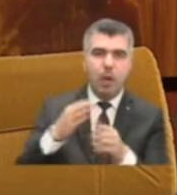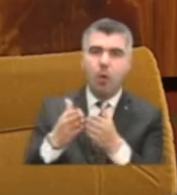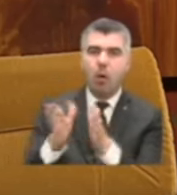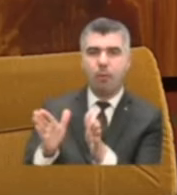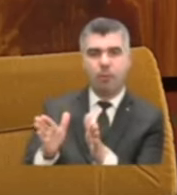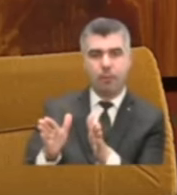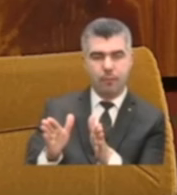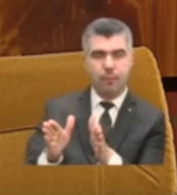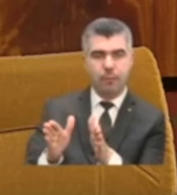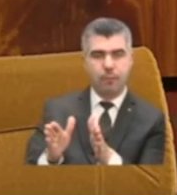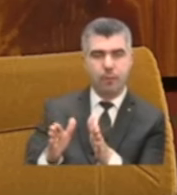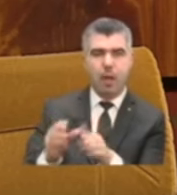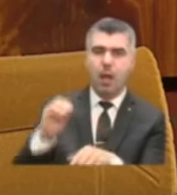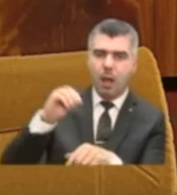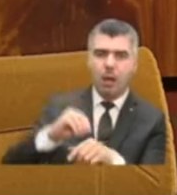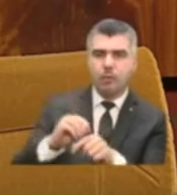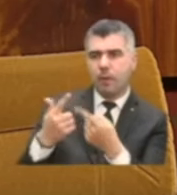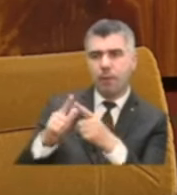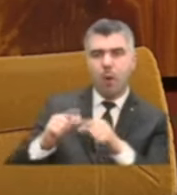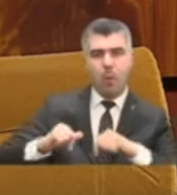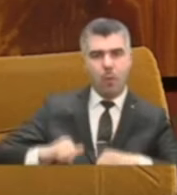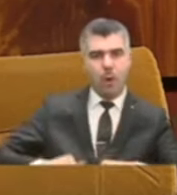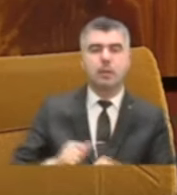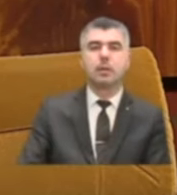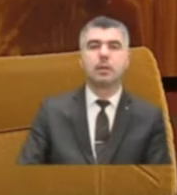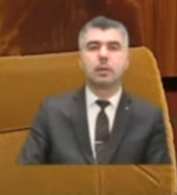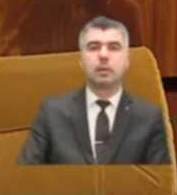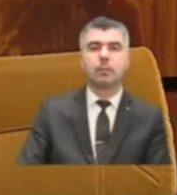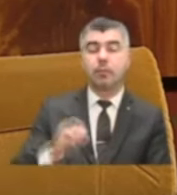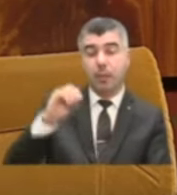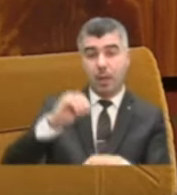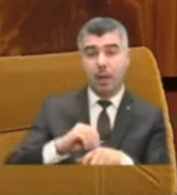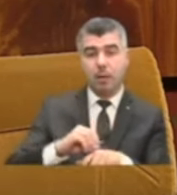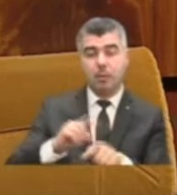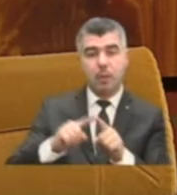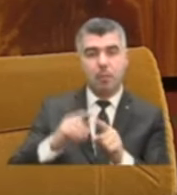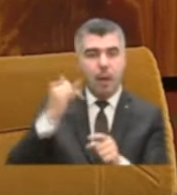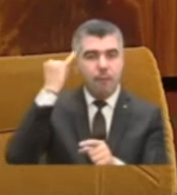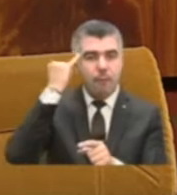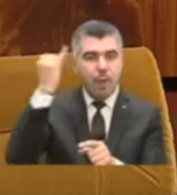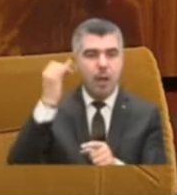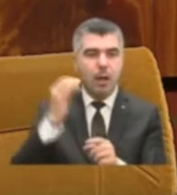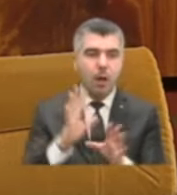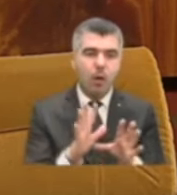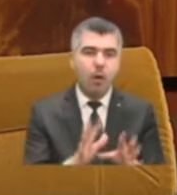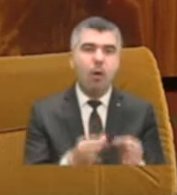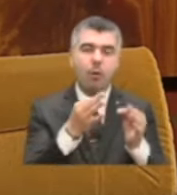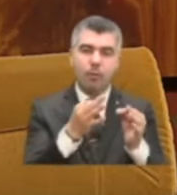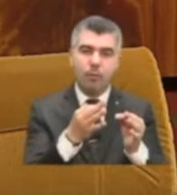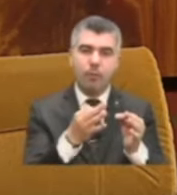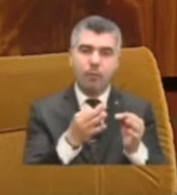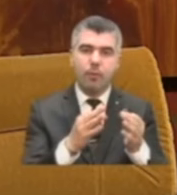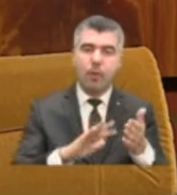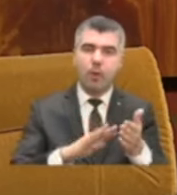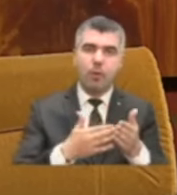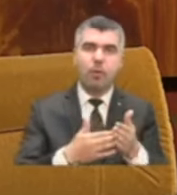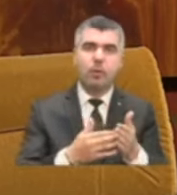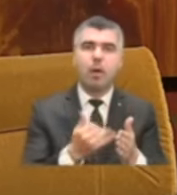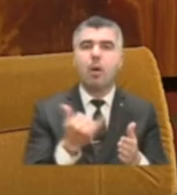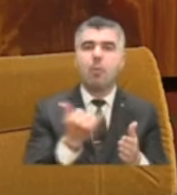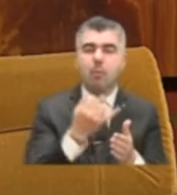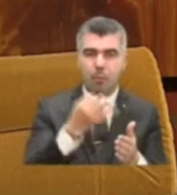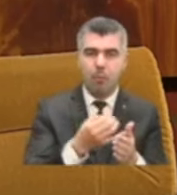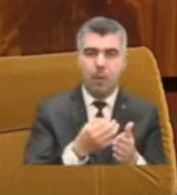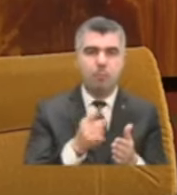جديد، وكذلك اطارات اخرى. كذلك السيده الوزيره، بغيت ندير لكم افكار وحلول فيما يخص هاد من اجل تحسين